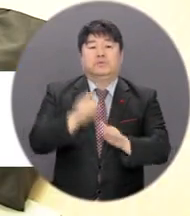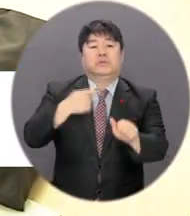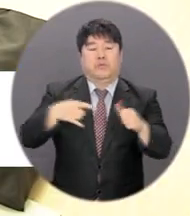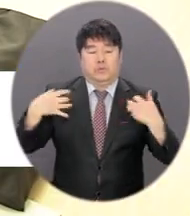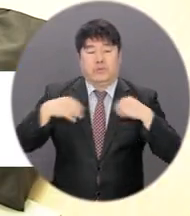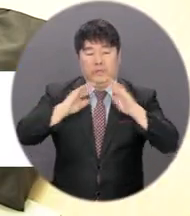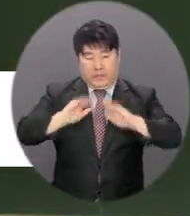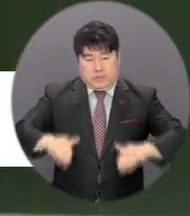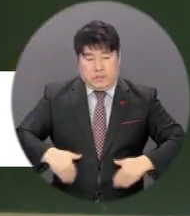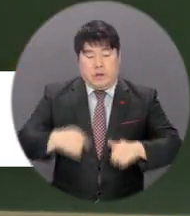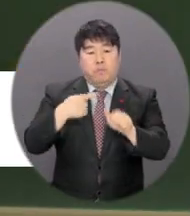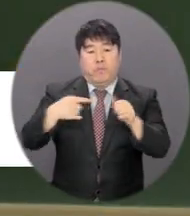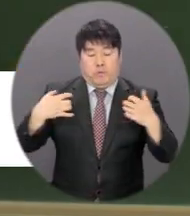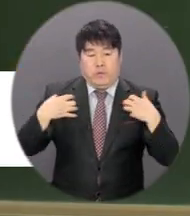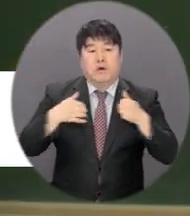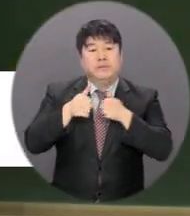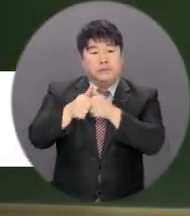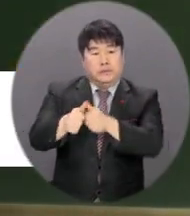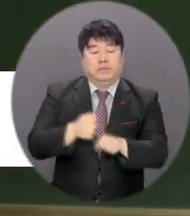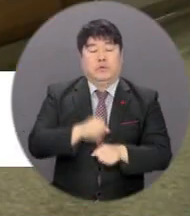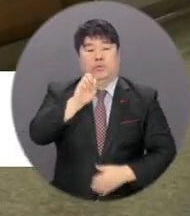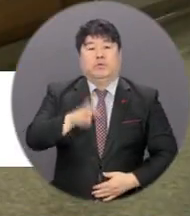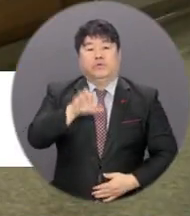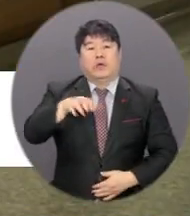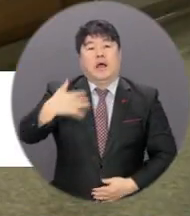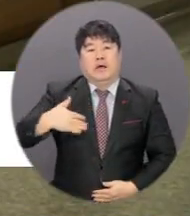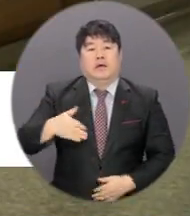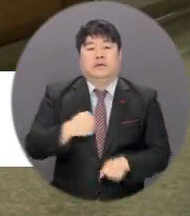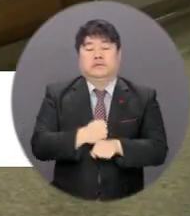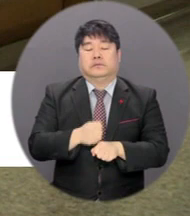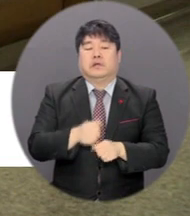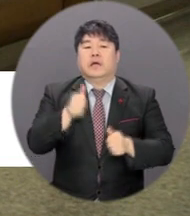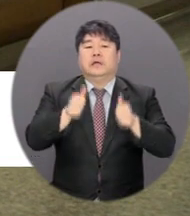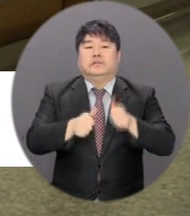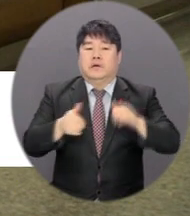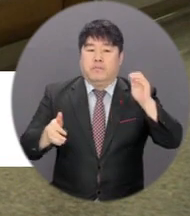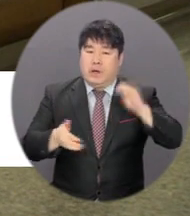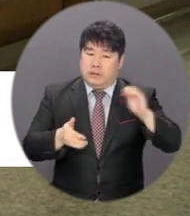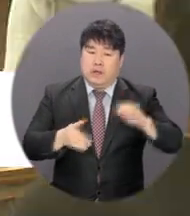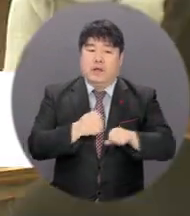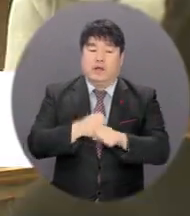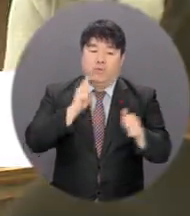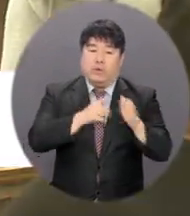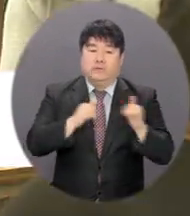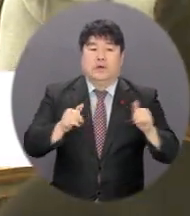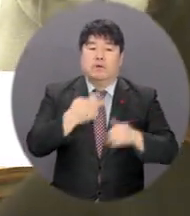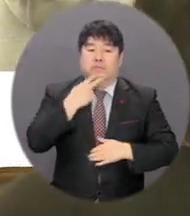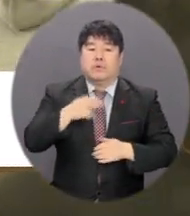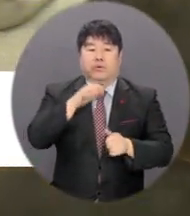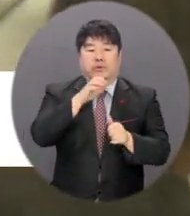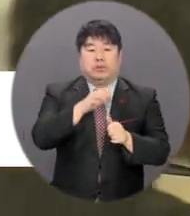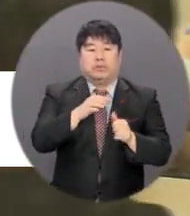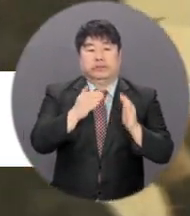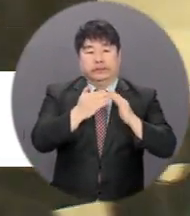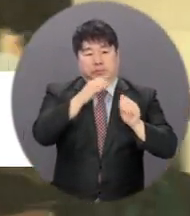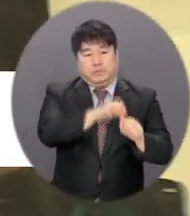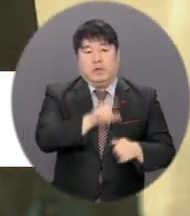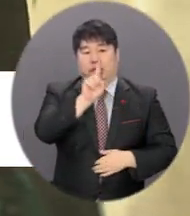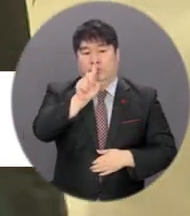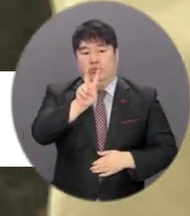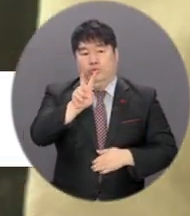교육청과 전라남도 교육청에 따르면 광주에는 아직까지 수험생 확진자는 없고 자가격리자는 2명으로